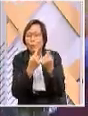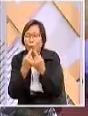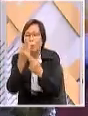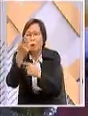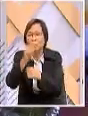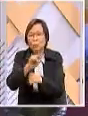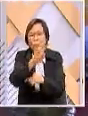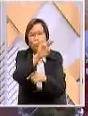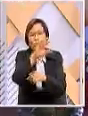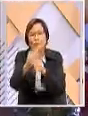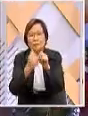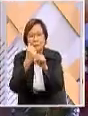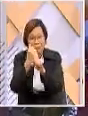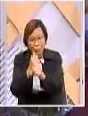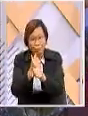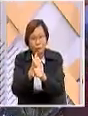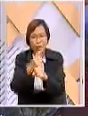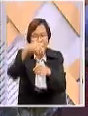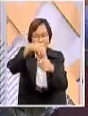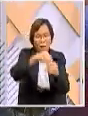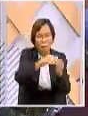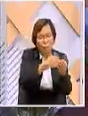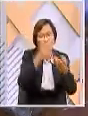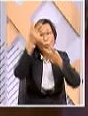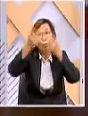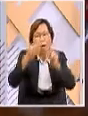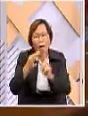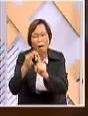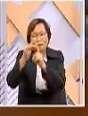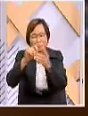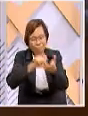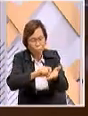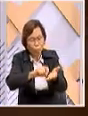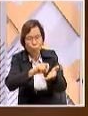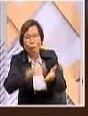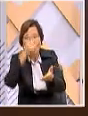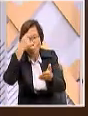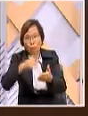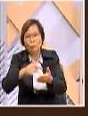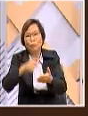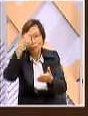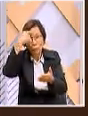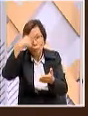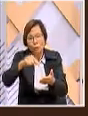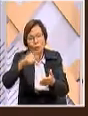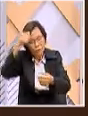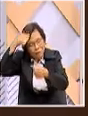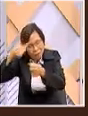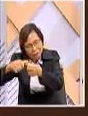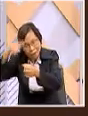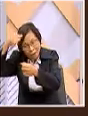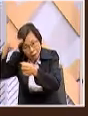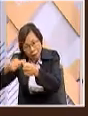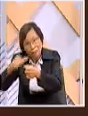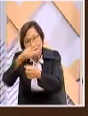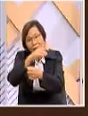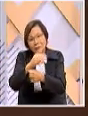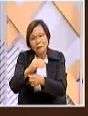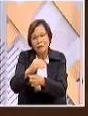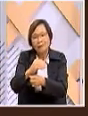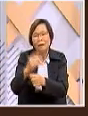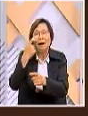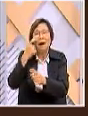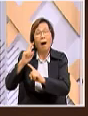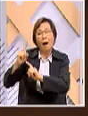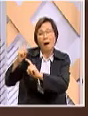RTM yang ke-75 ke dalam buku pelawat khas yang disediakan bagi memberikan kenang-kenangan dan juga sebagai